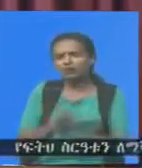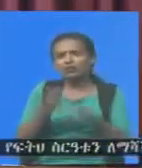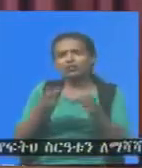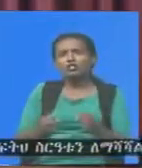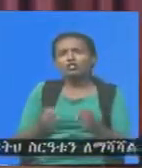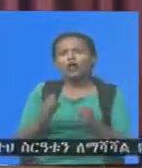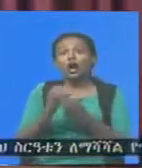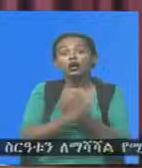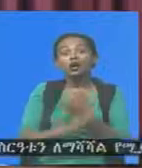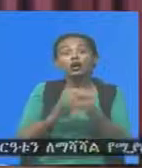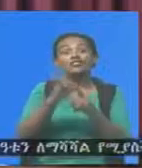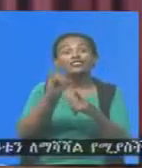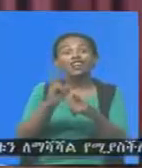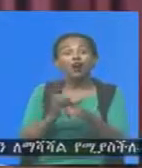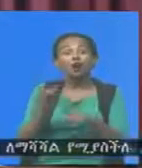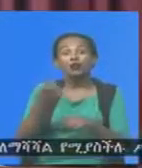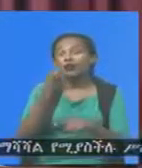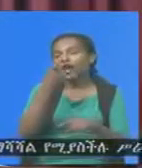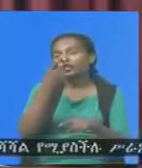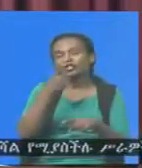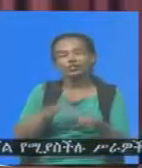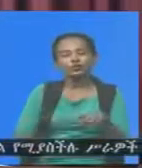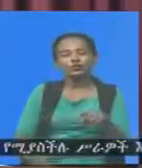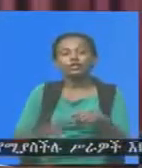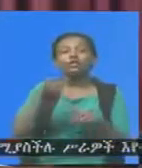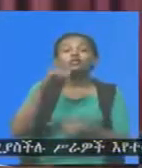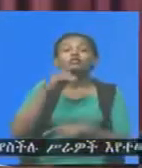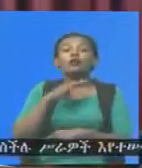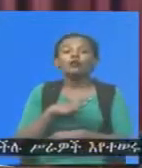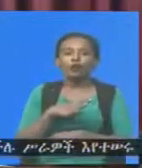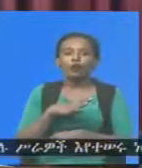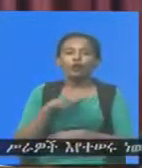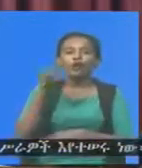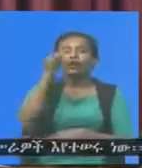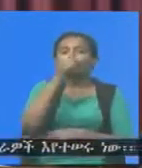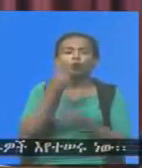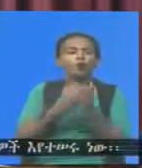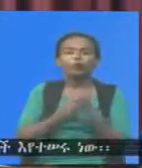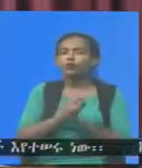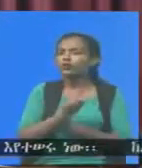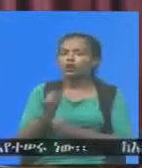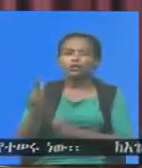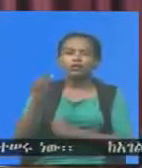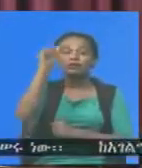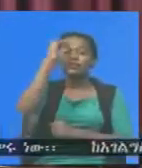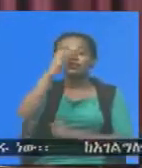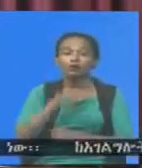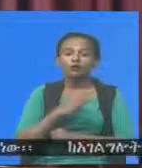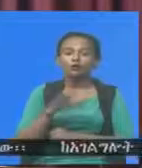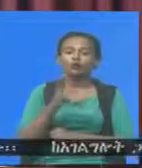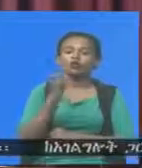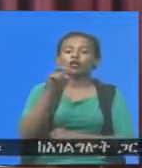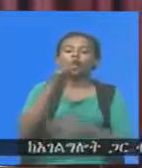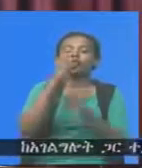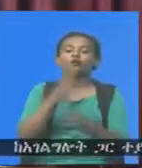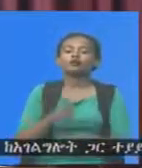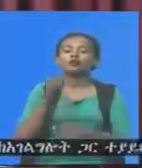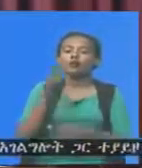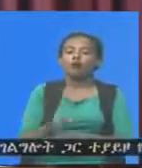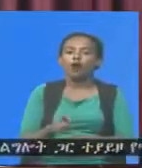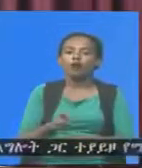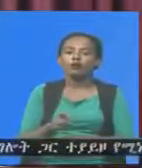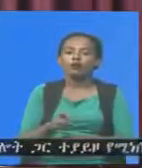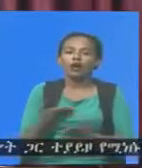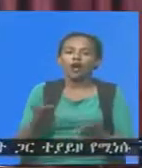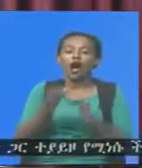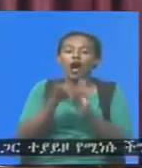ዜጋ መሆን አይችልም። ሰው ነው። ኢትዮጵያዊ መሆኑ ብቻ እኮ አይደለም፣ ሰው ስለሆነ ያ ክብር ይገባዋል። አንደር ኤጅ